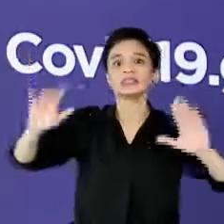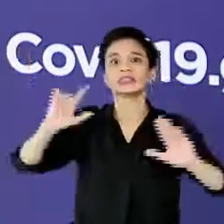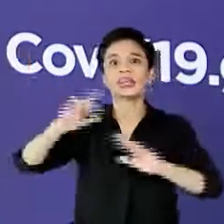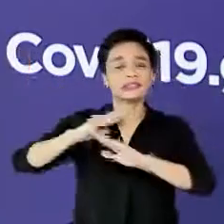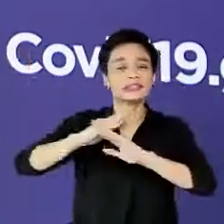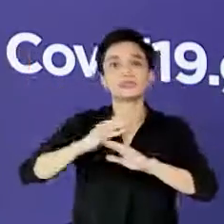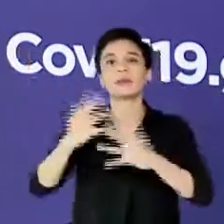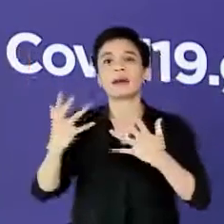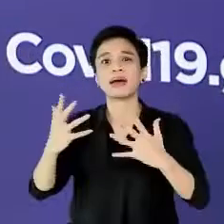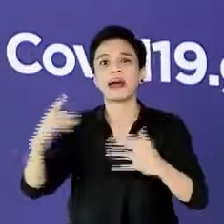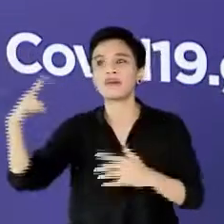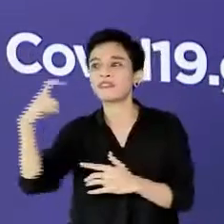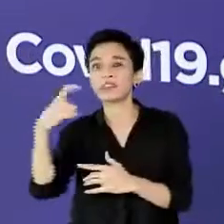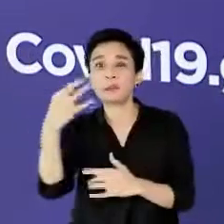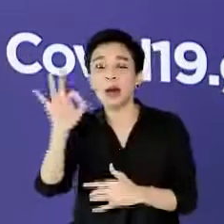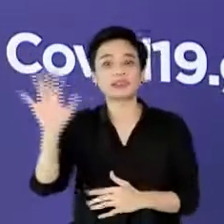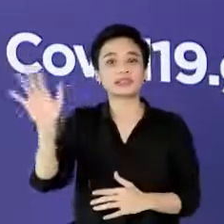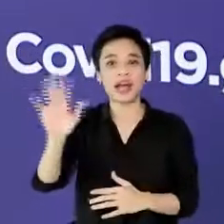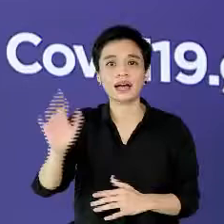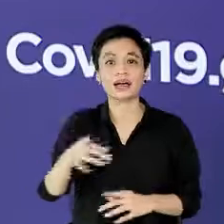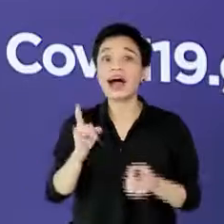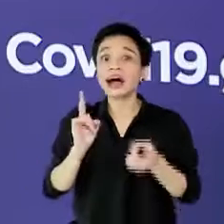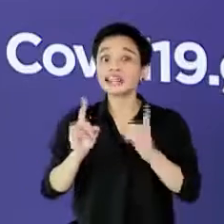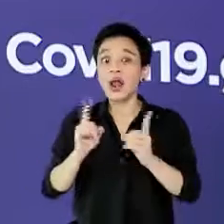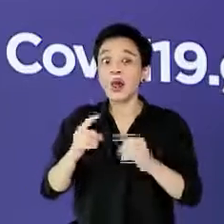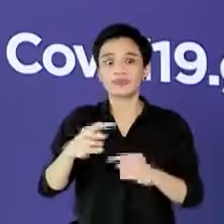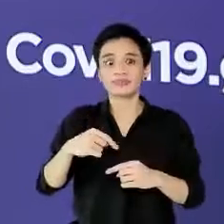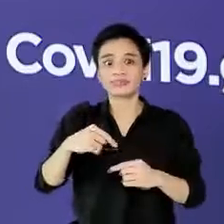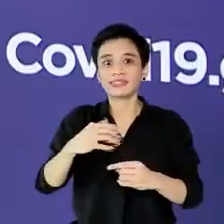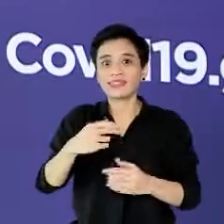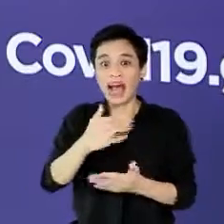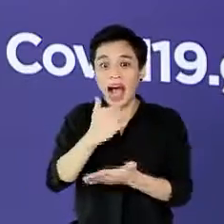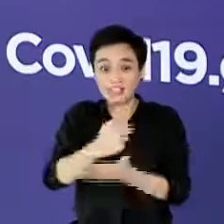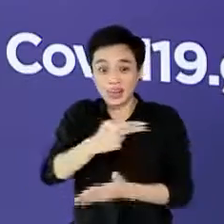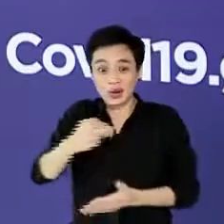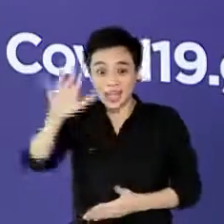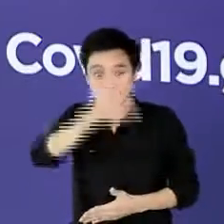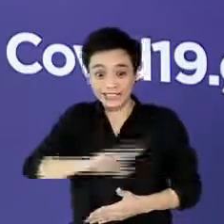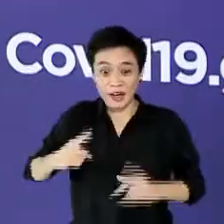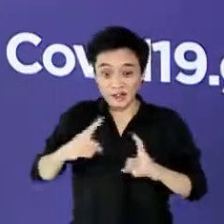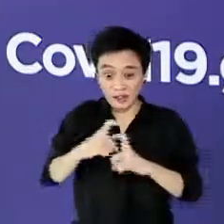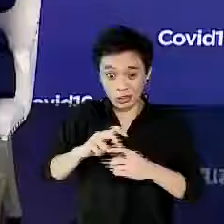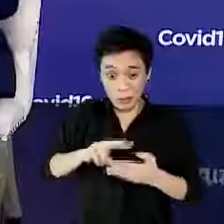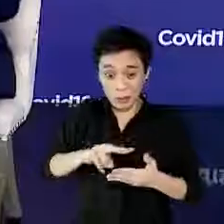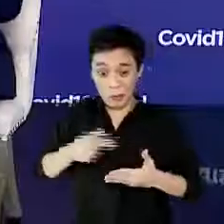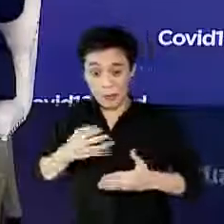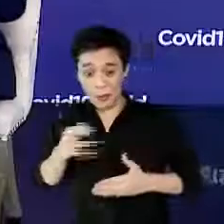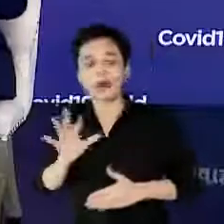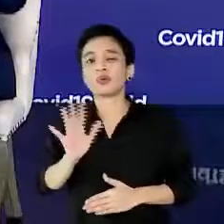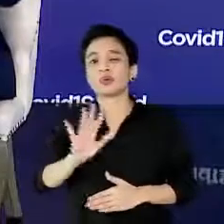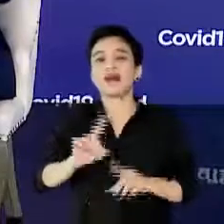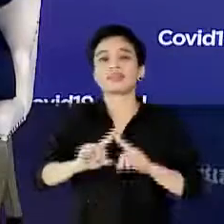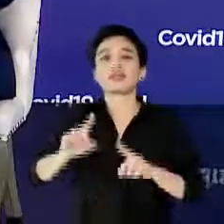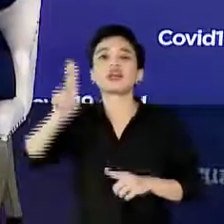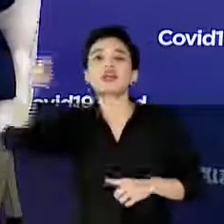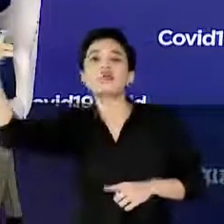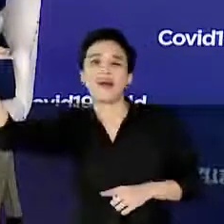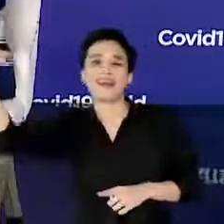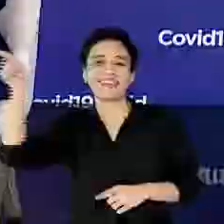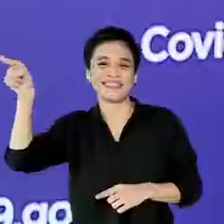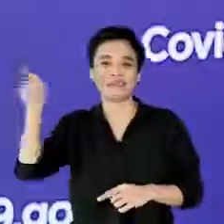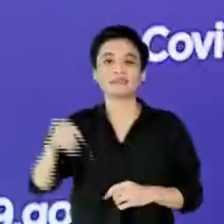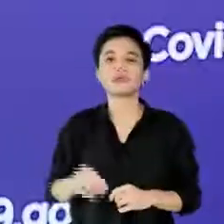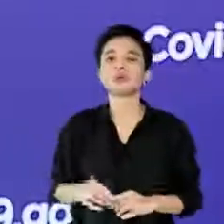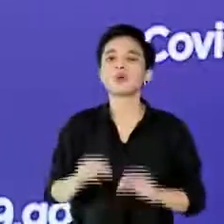kalau varian yang di Indonesia sendiri tidak termasuk dalam variant of concern Oke sekarang kita bicara pengendalian yang terkini ya mobilitas